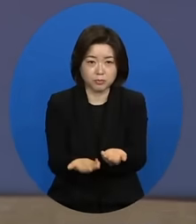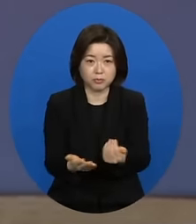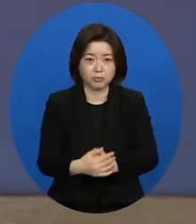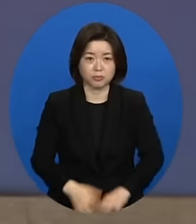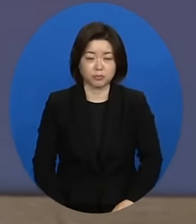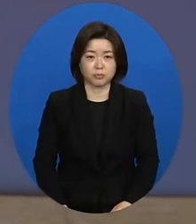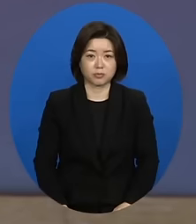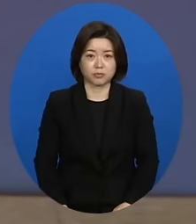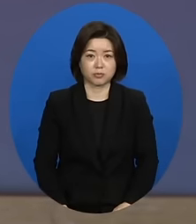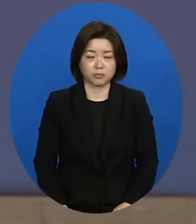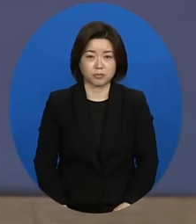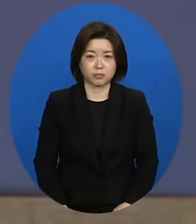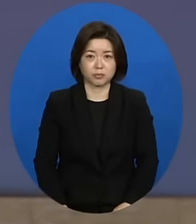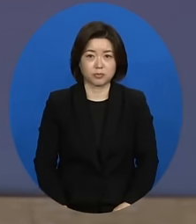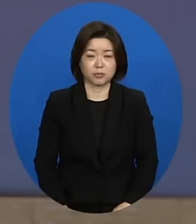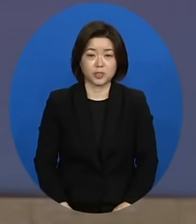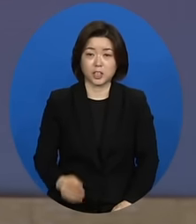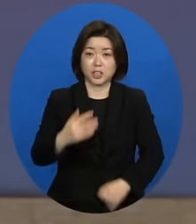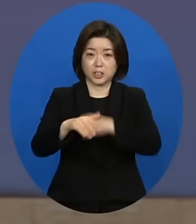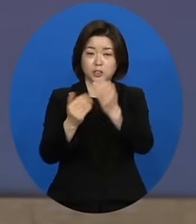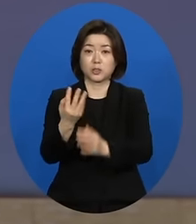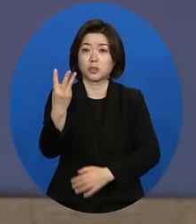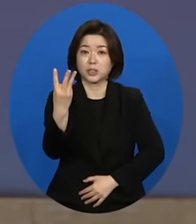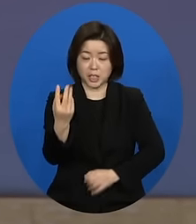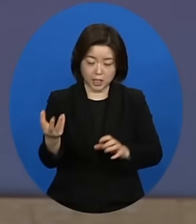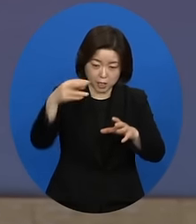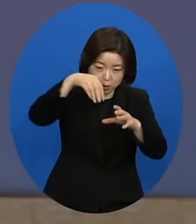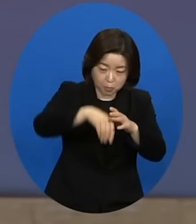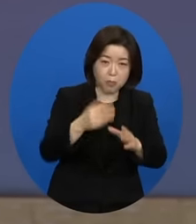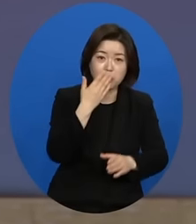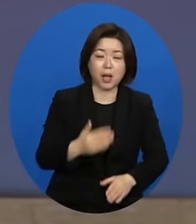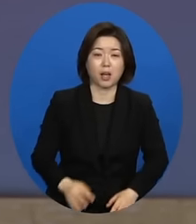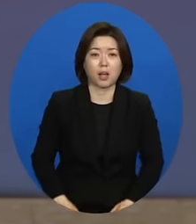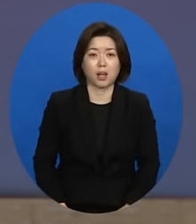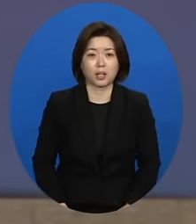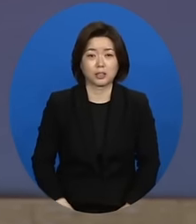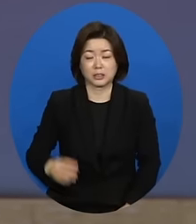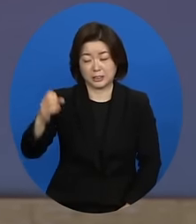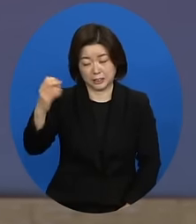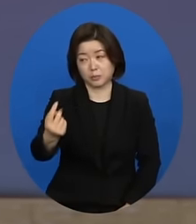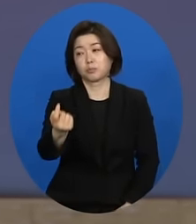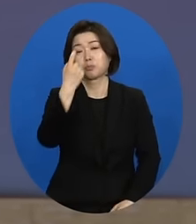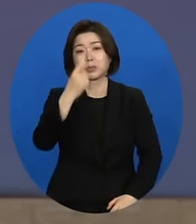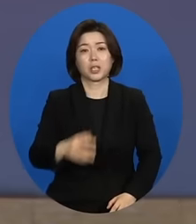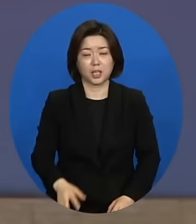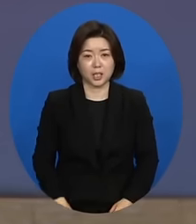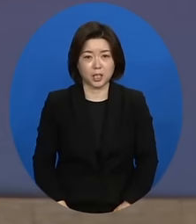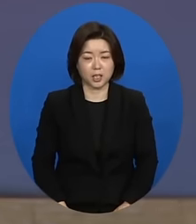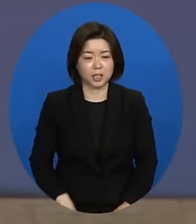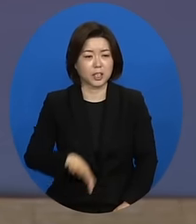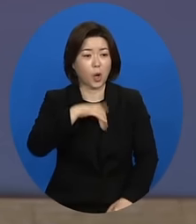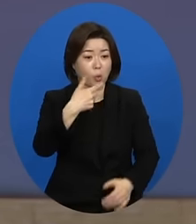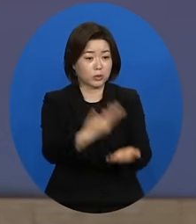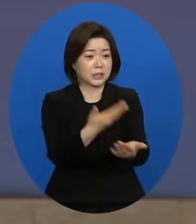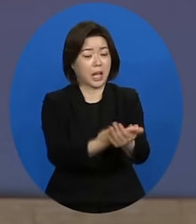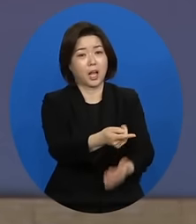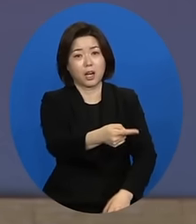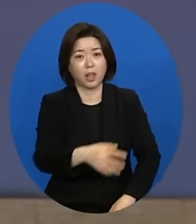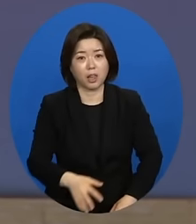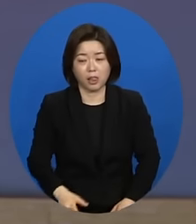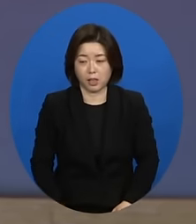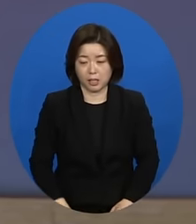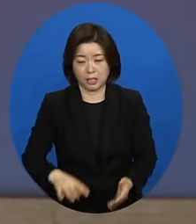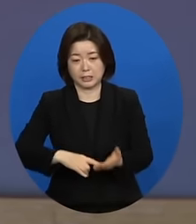성경이 4권이 들어갑니다. 근데 또 걸렸어. 오징어 좀 달래.